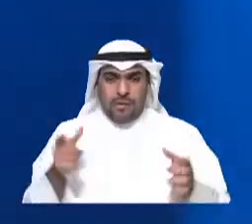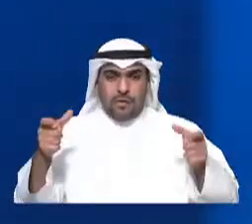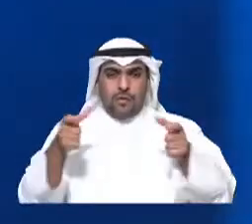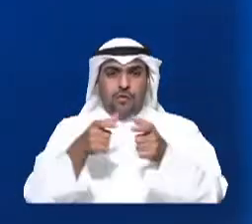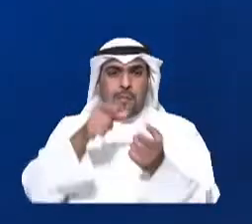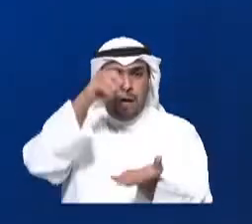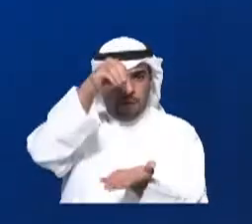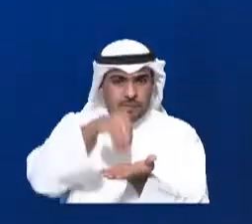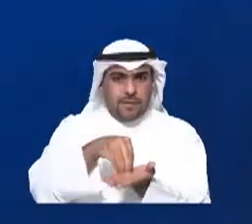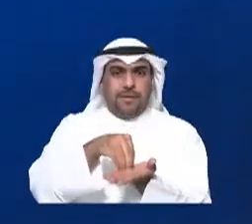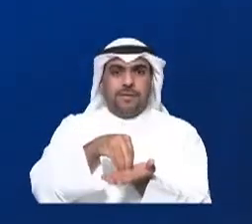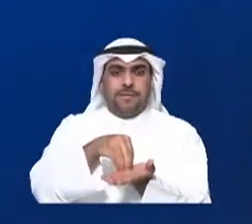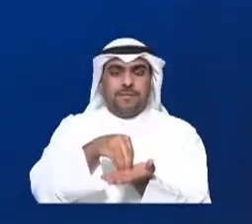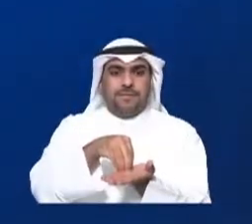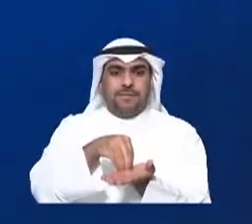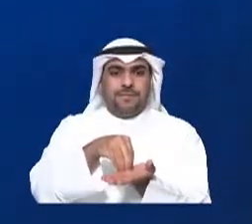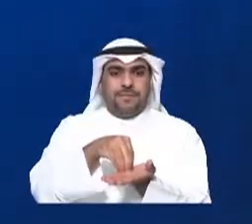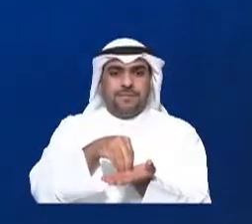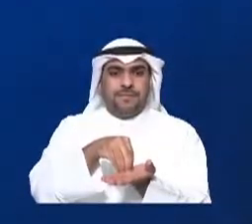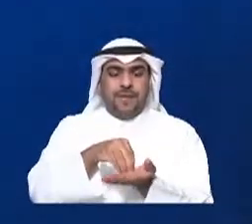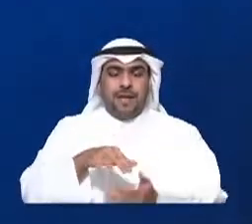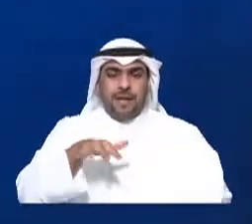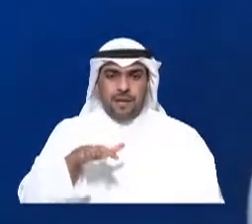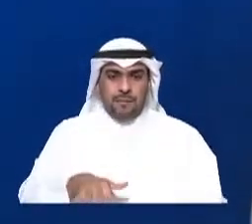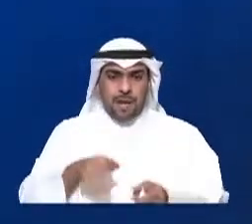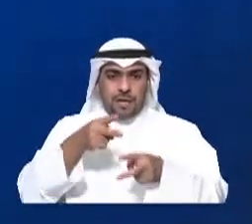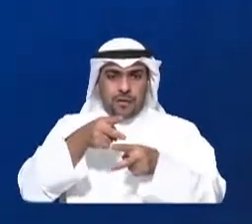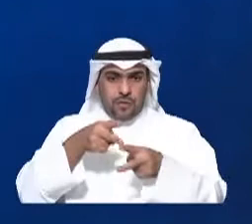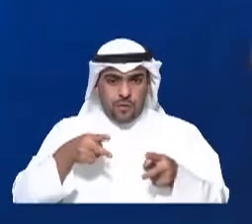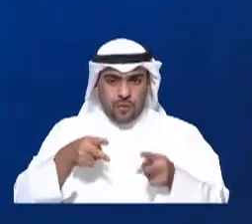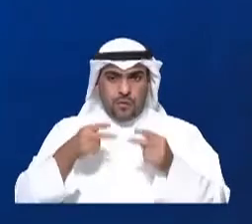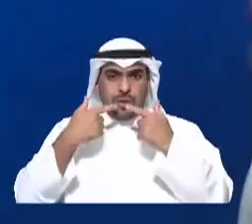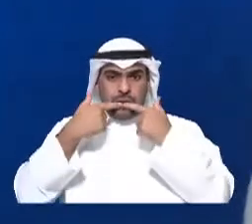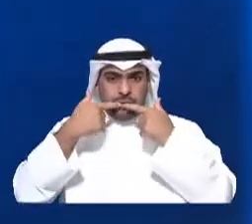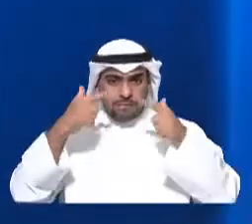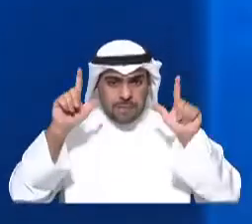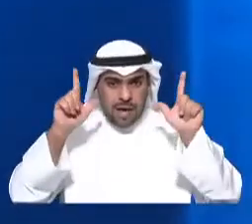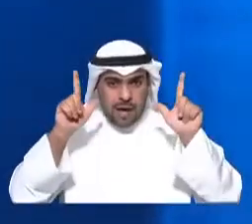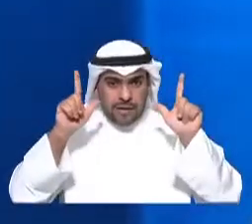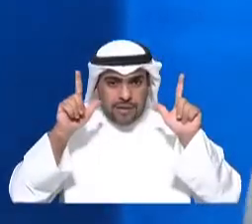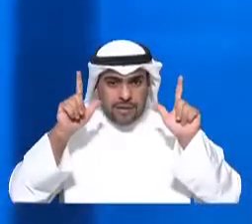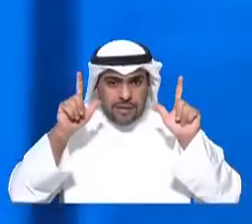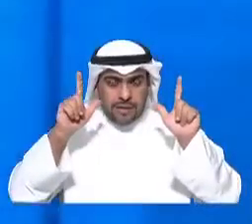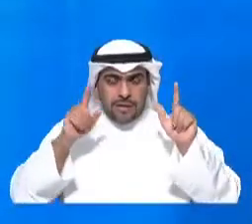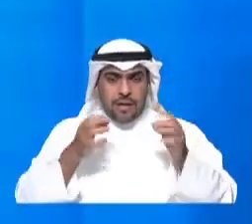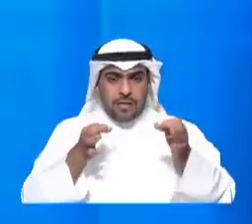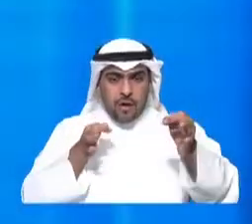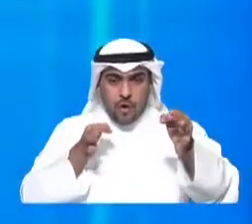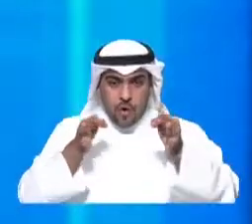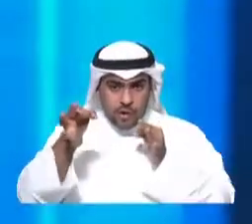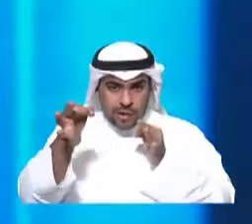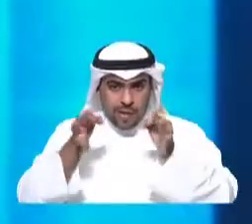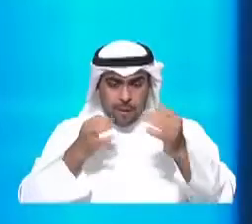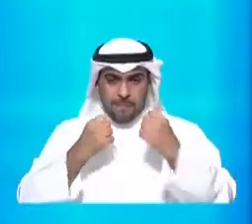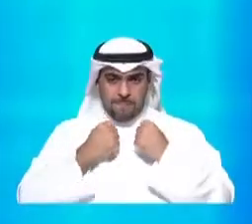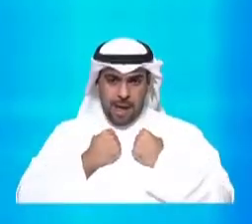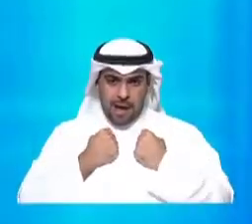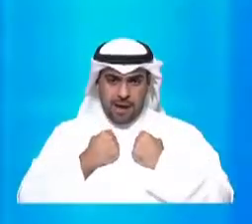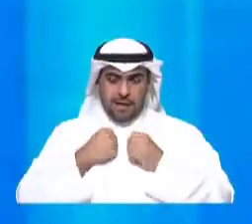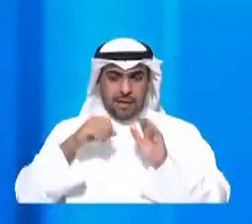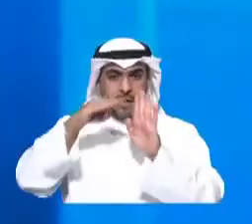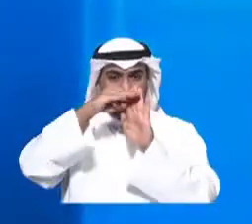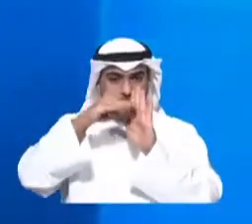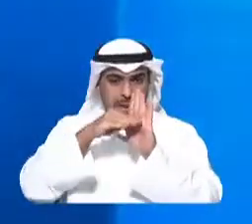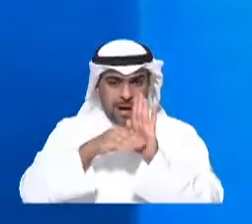وننقل هذا الأمور ونقول للعالم هذا هو خطتنا وهذا هو برنامجنا. إذا أردنا أن ننقل المنطقة من